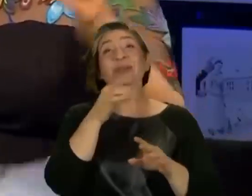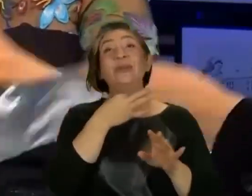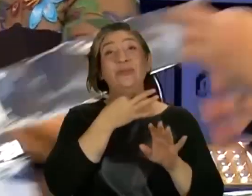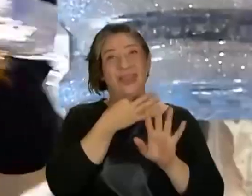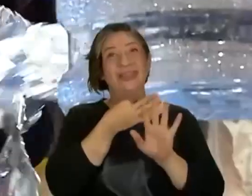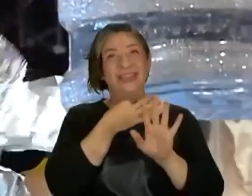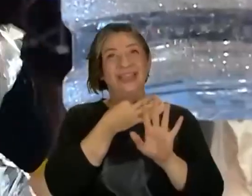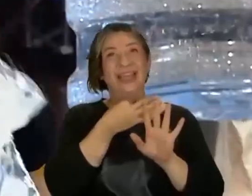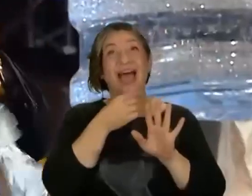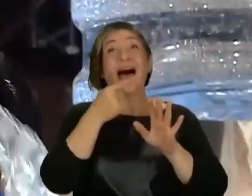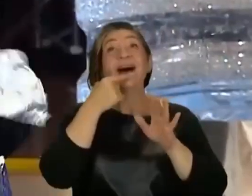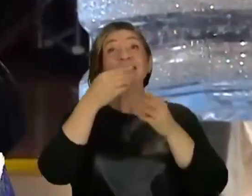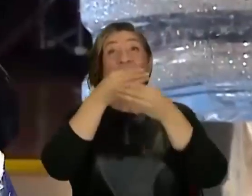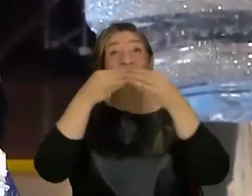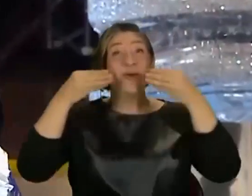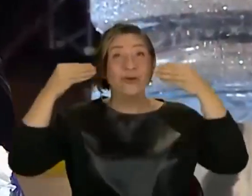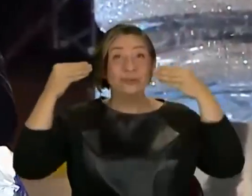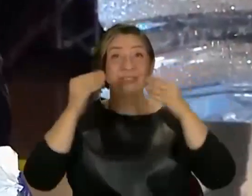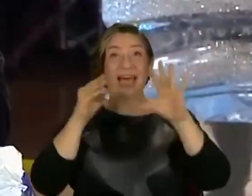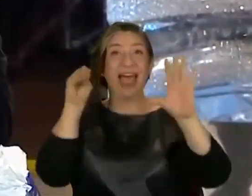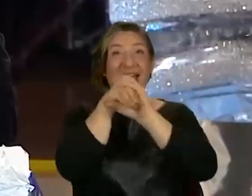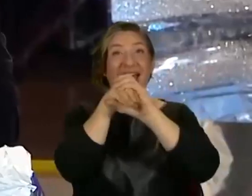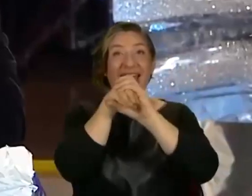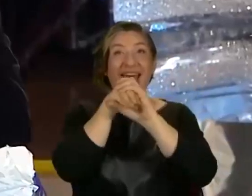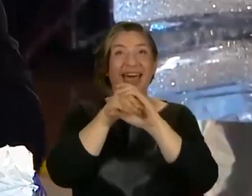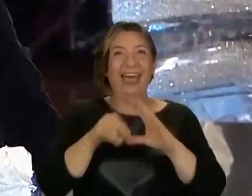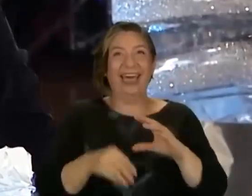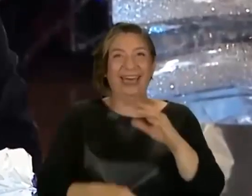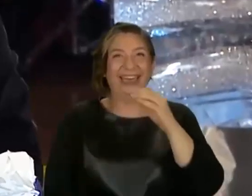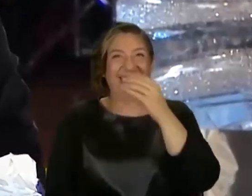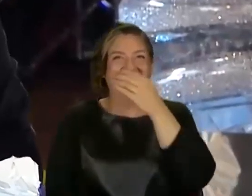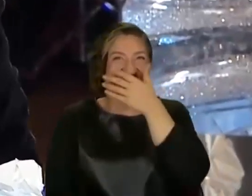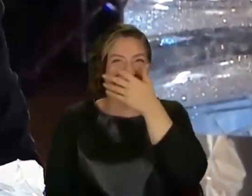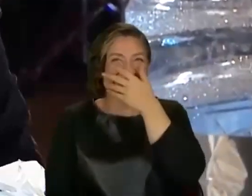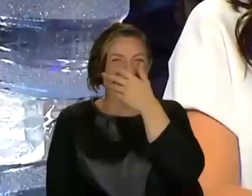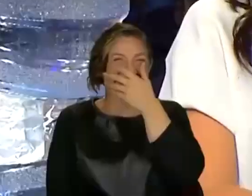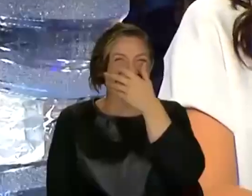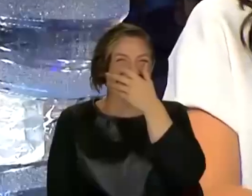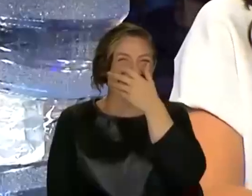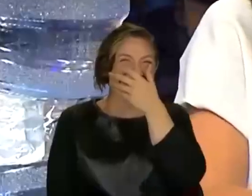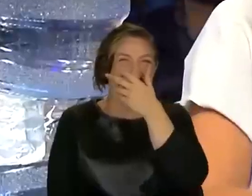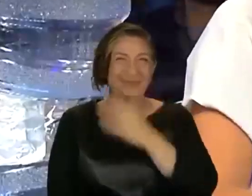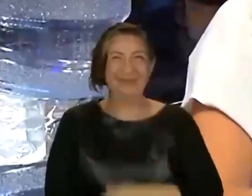O zaman ağzımıza folyo şey yapıyorum.